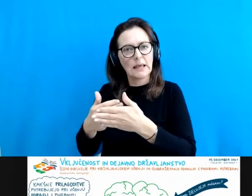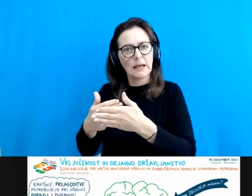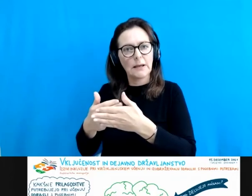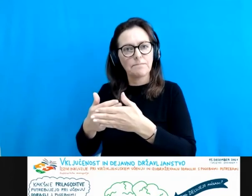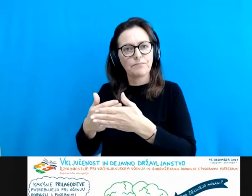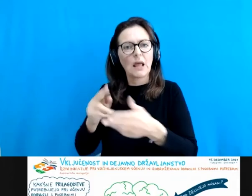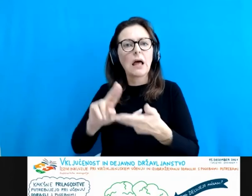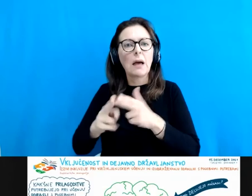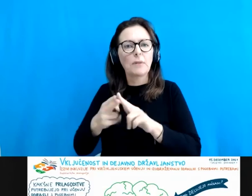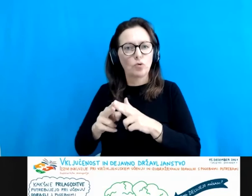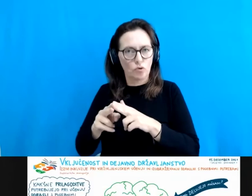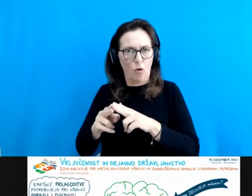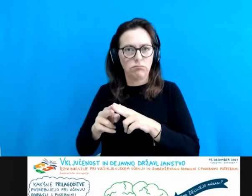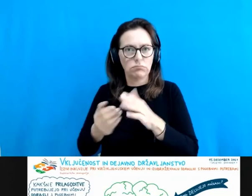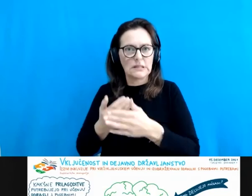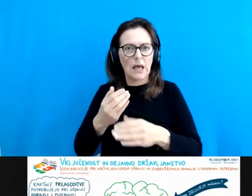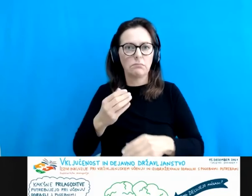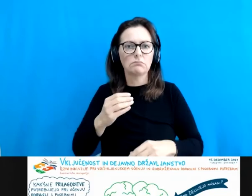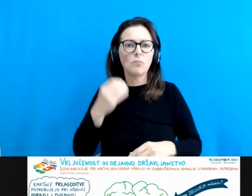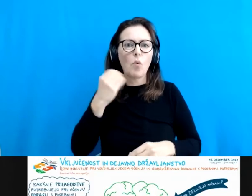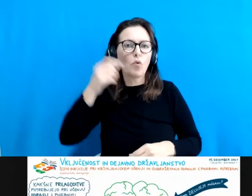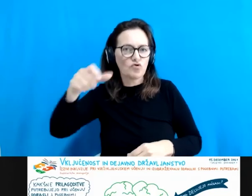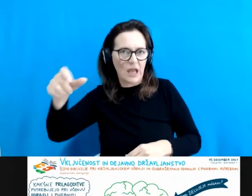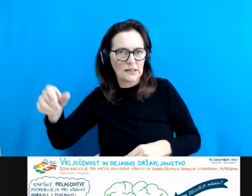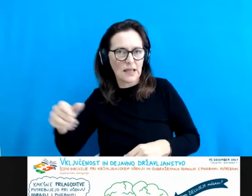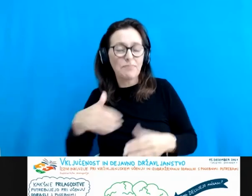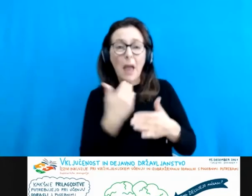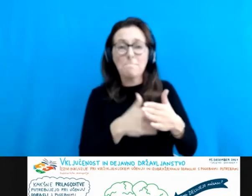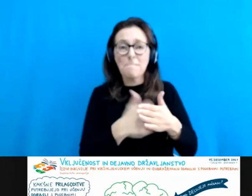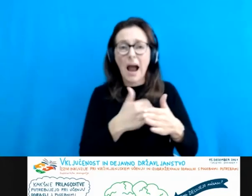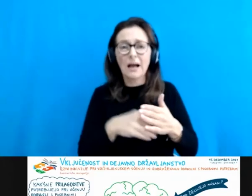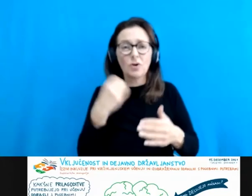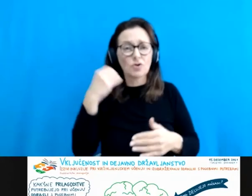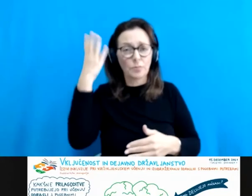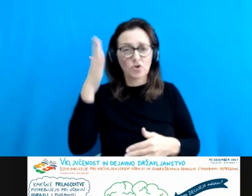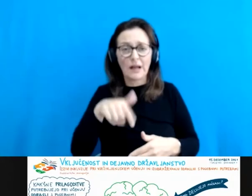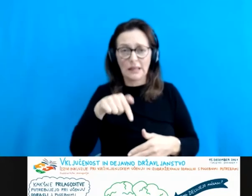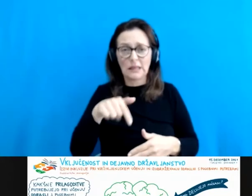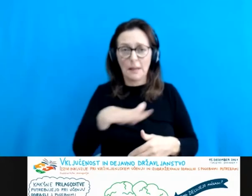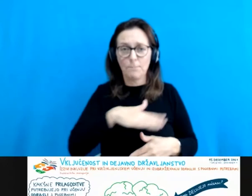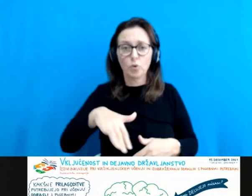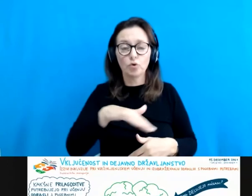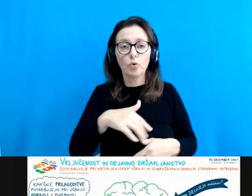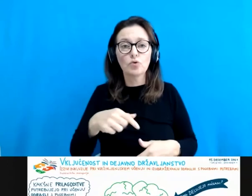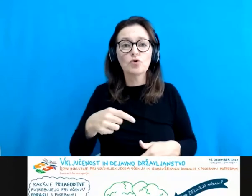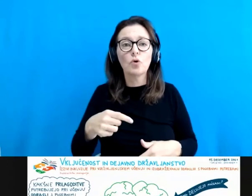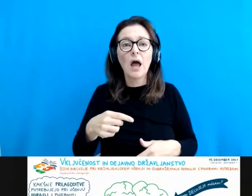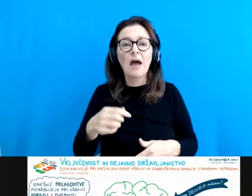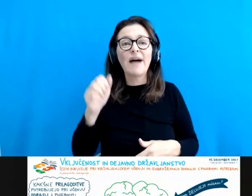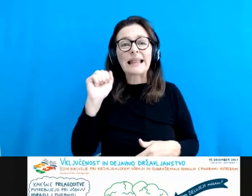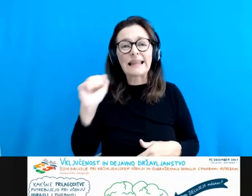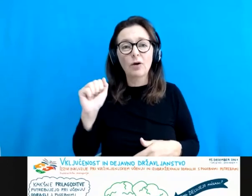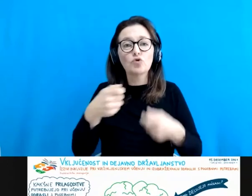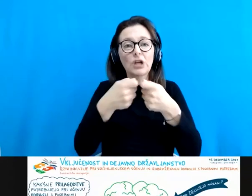da manjkajo pravzaprav tudi izobraževanja na tem področju in mi v Andragoškem društvu Slovenije